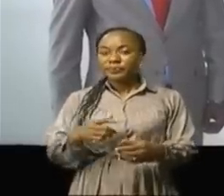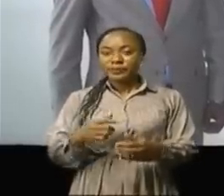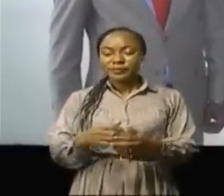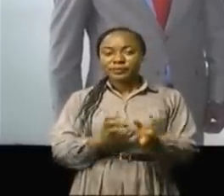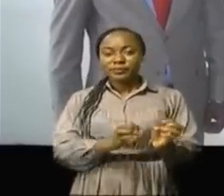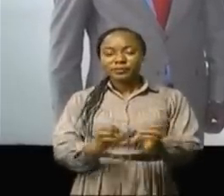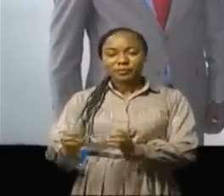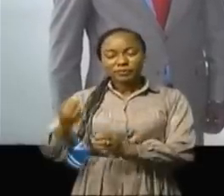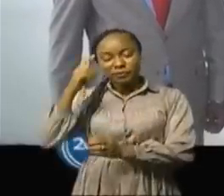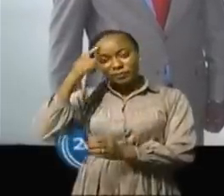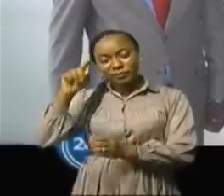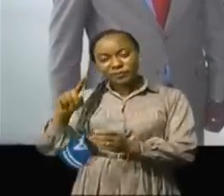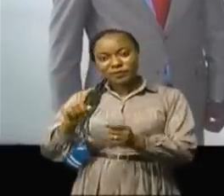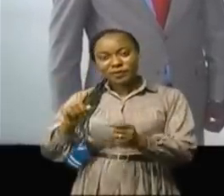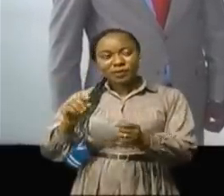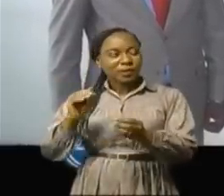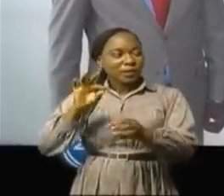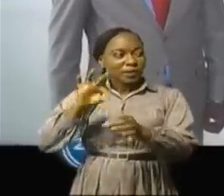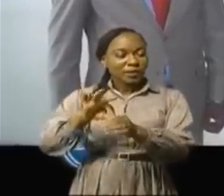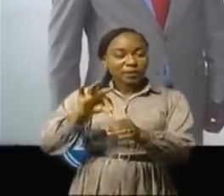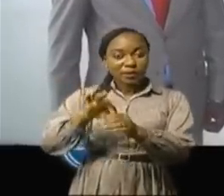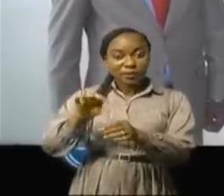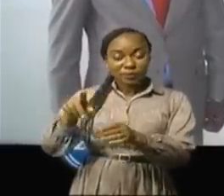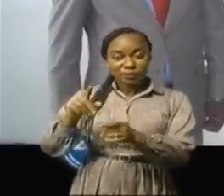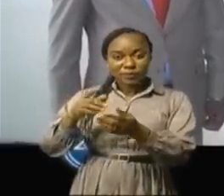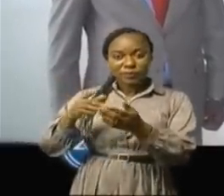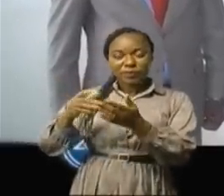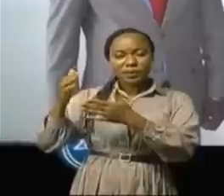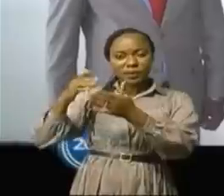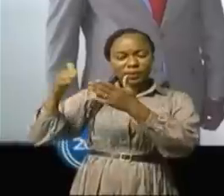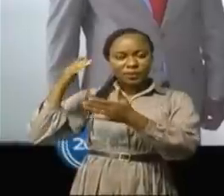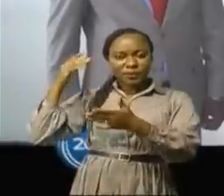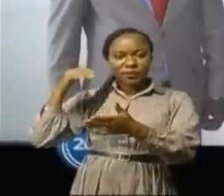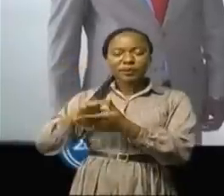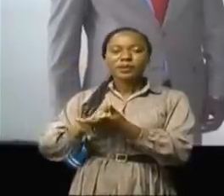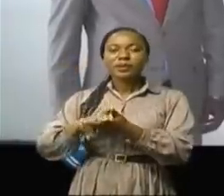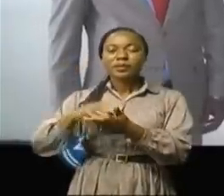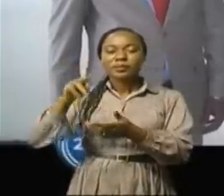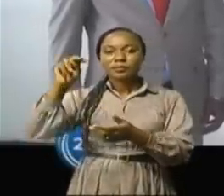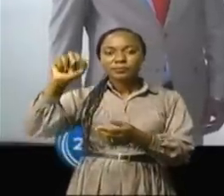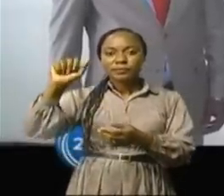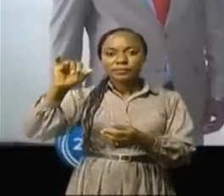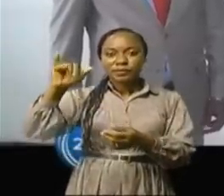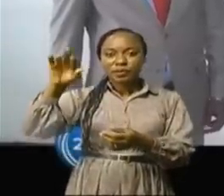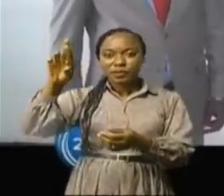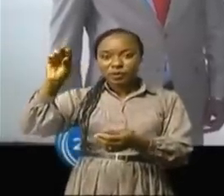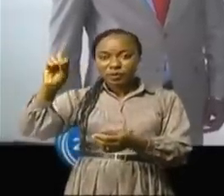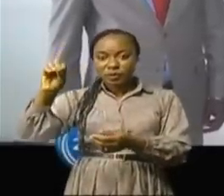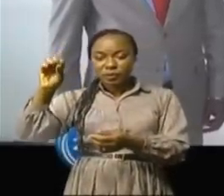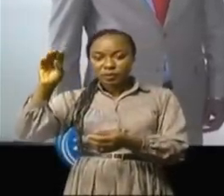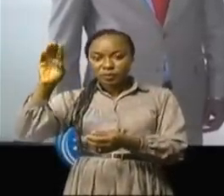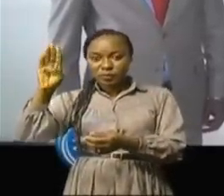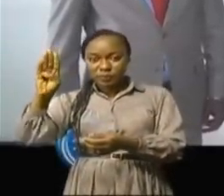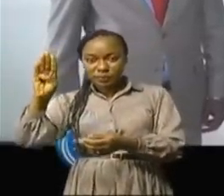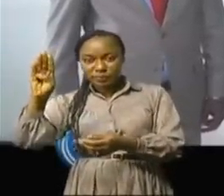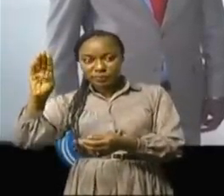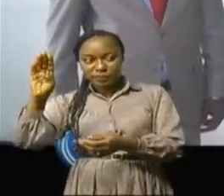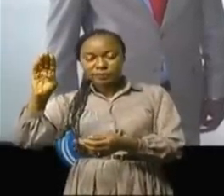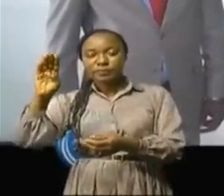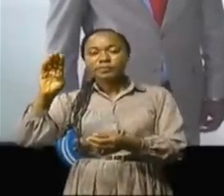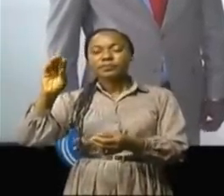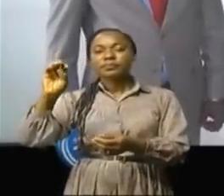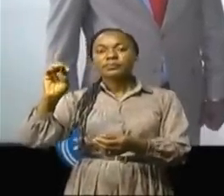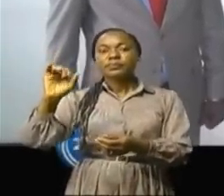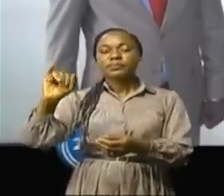ces prochaines élections. Et nous avons fait aussi le tour des questions